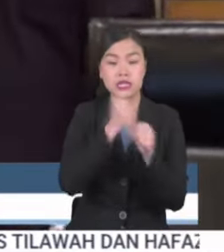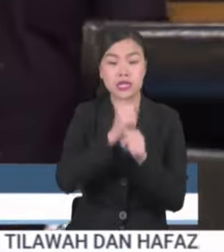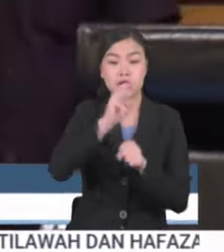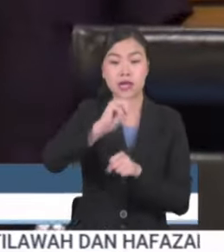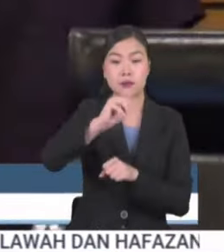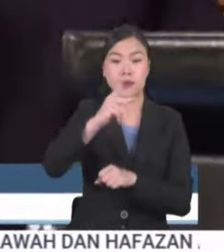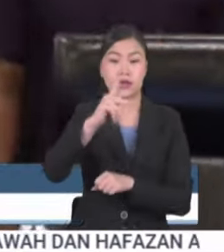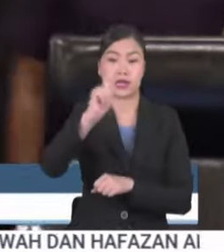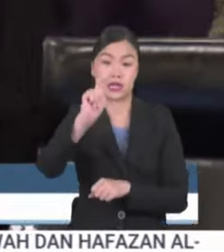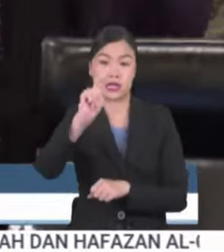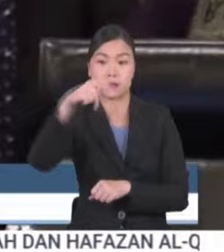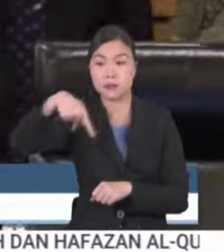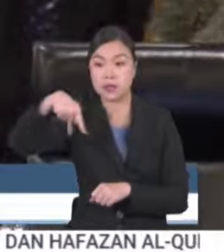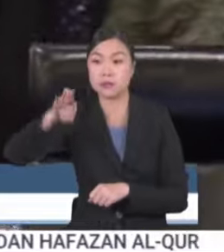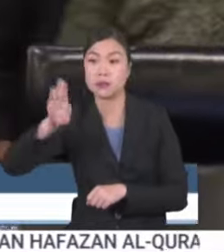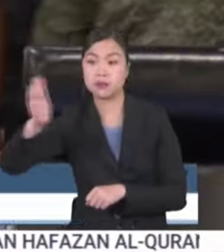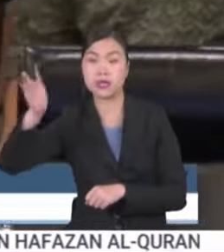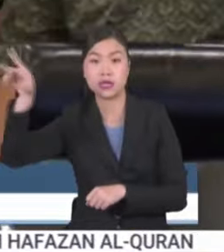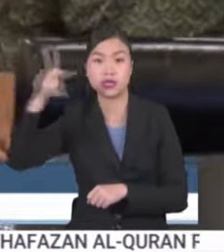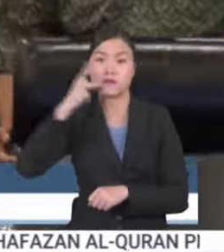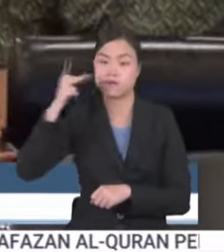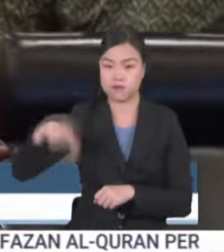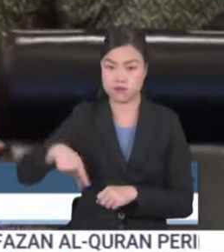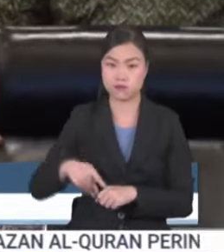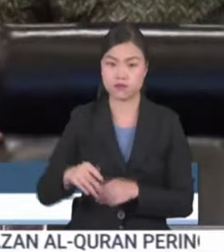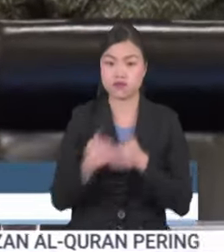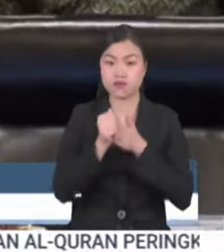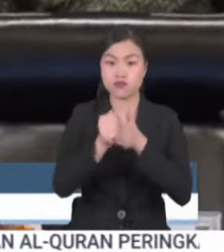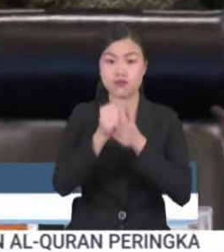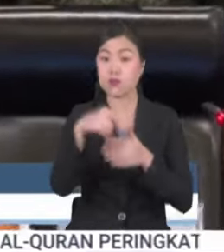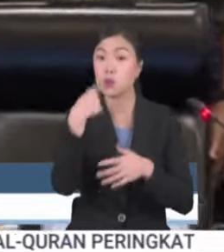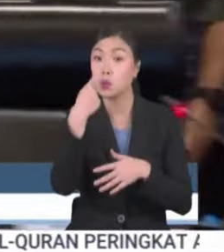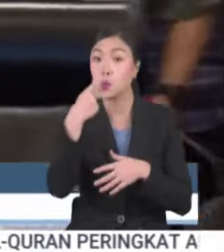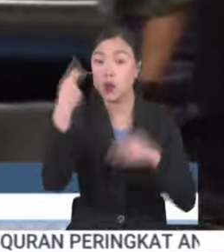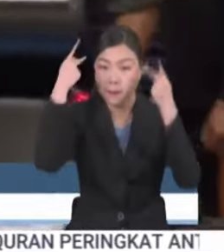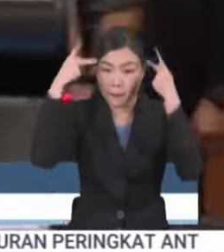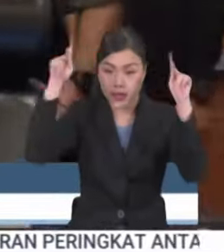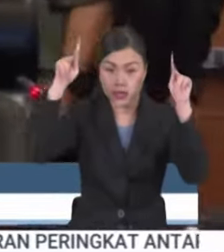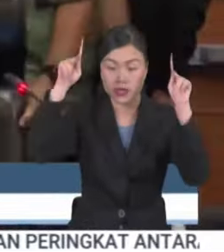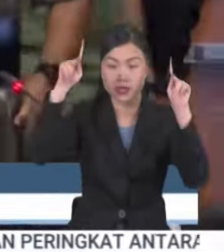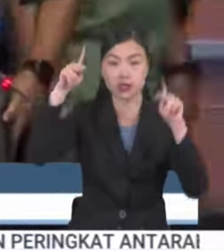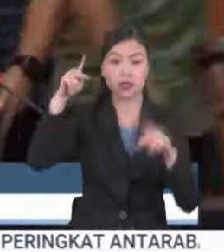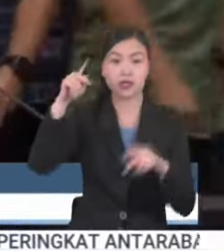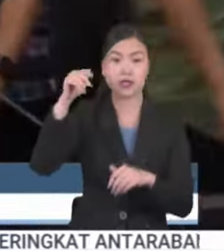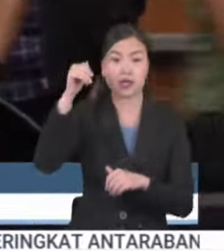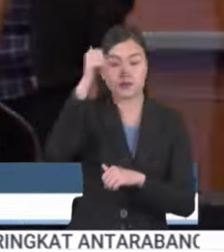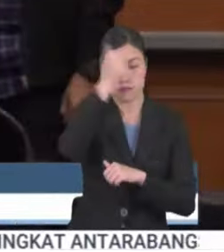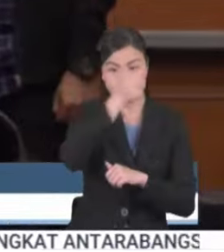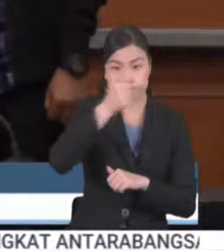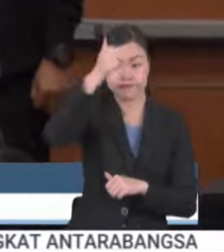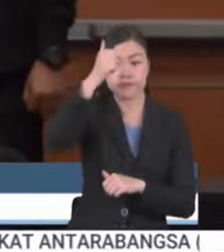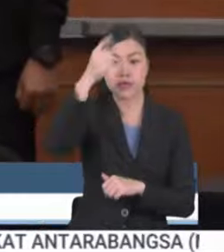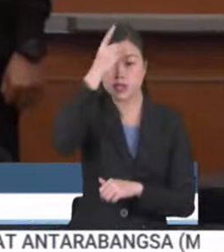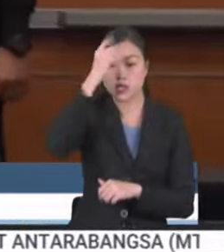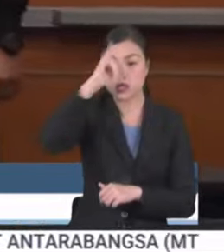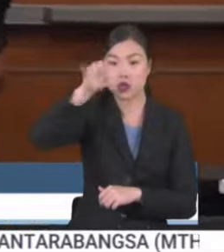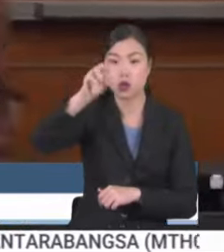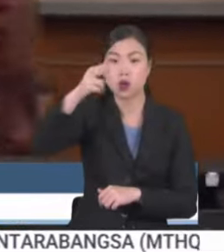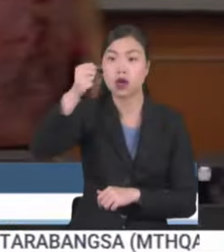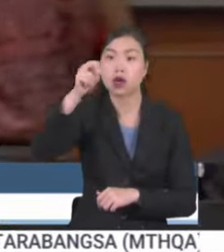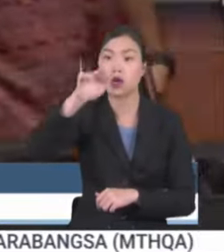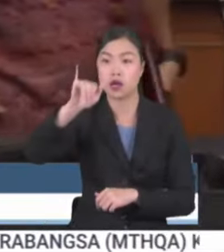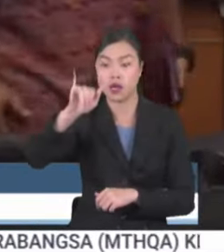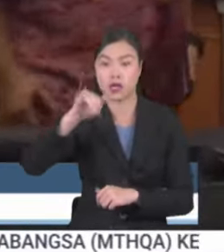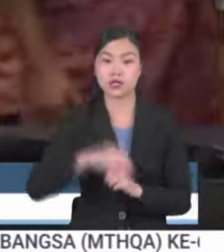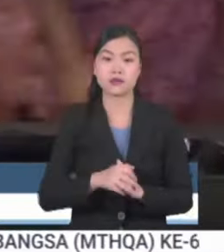MKT PBB di Kuching. Mesyuarat dipengerusikan Presiden PBB, Datuk Patigi Tan Sri Abang Johari Tun Openg yang juga Premier